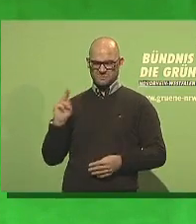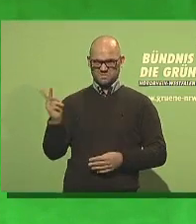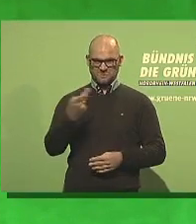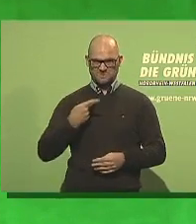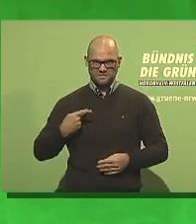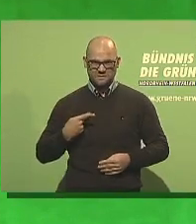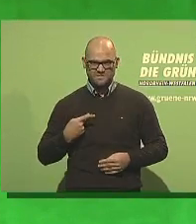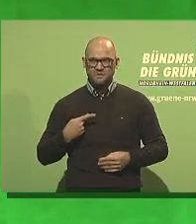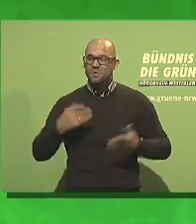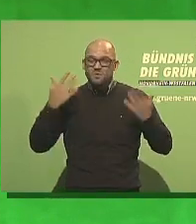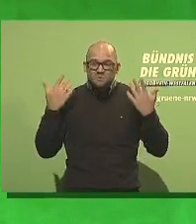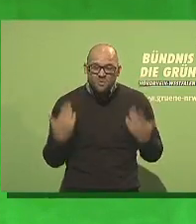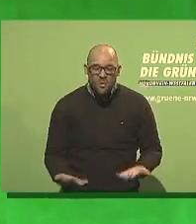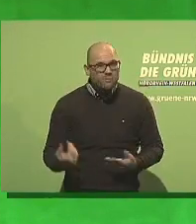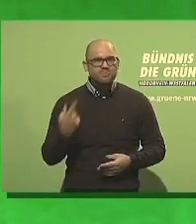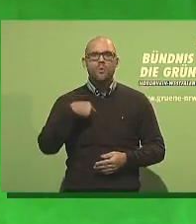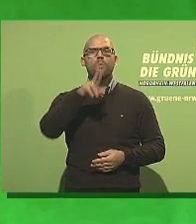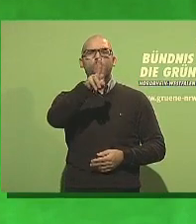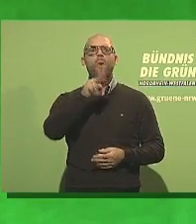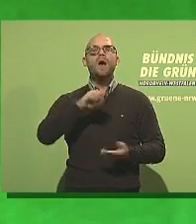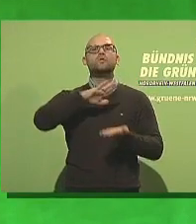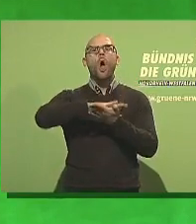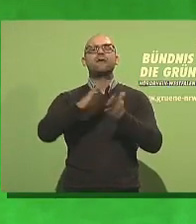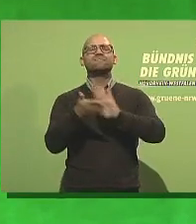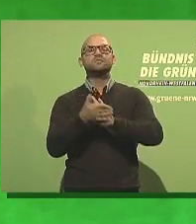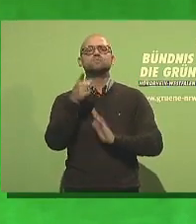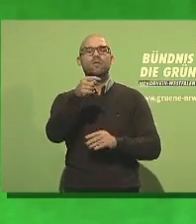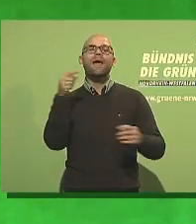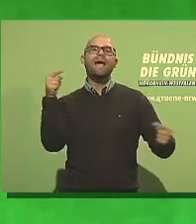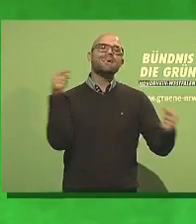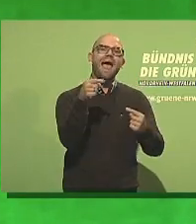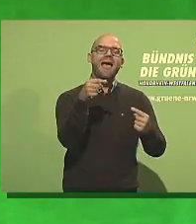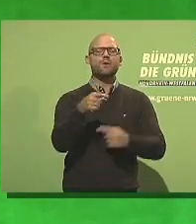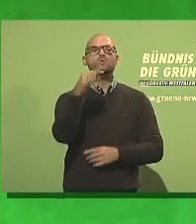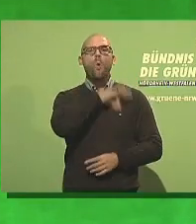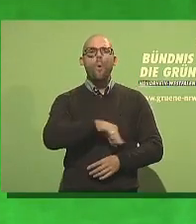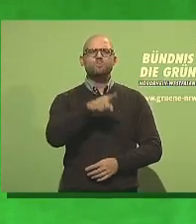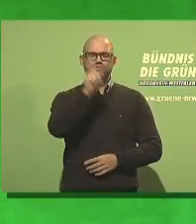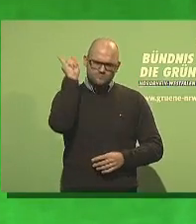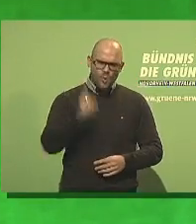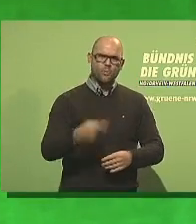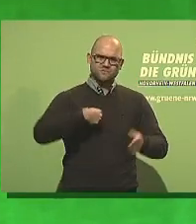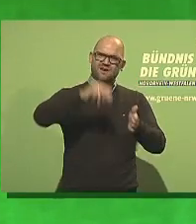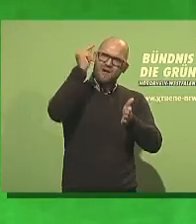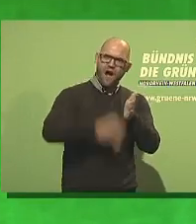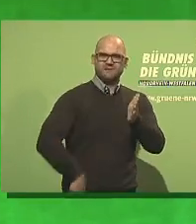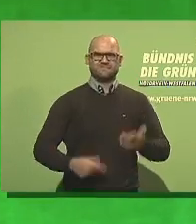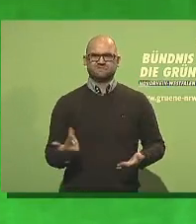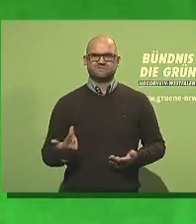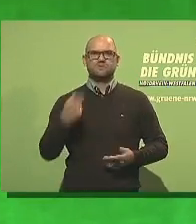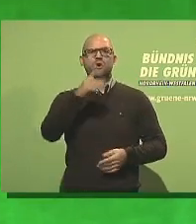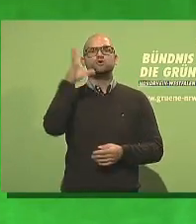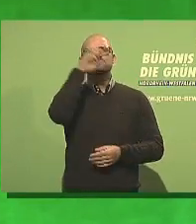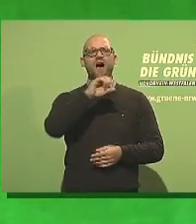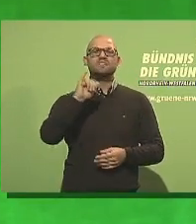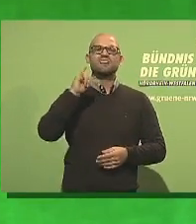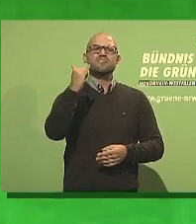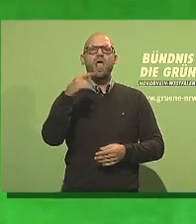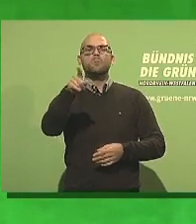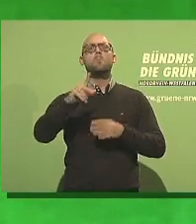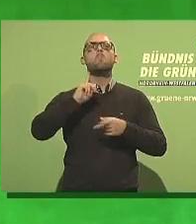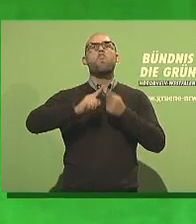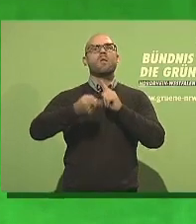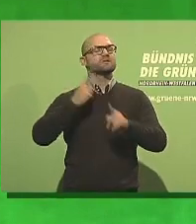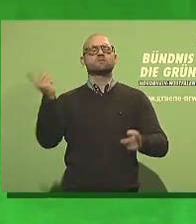dafür sorgen, dass die UN-Konvention gegen Korruption endlich von Deutschland ratifiziert wird. Schluss mit der schwarz-gelben